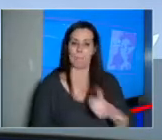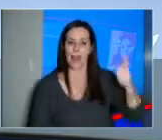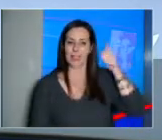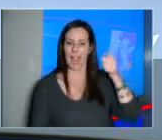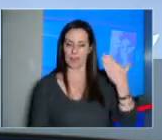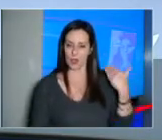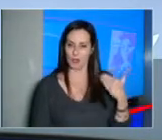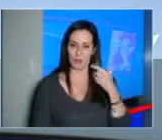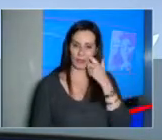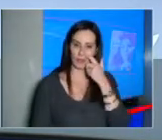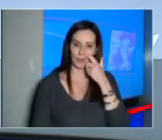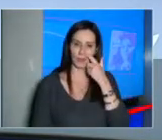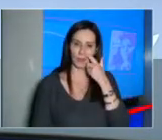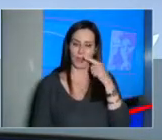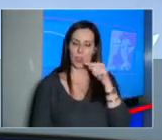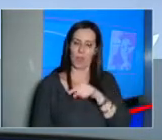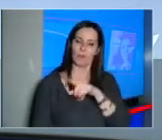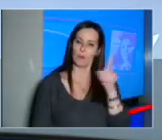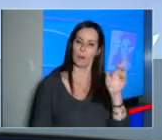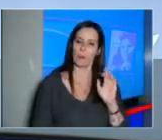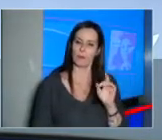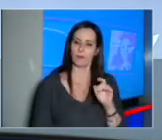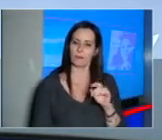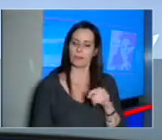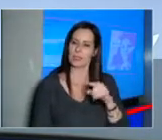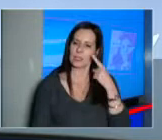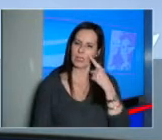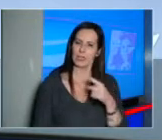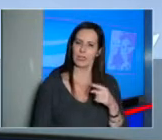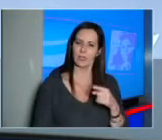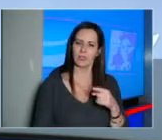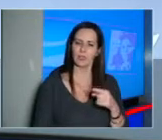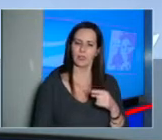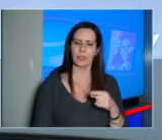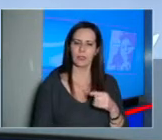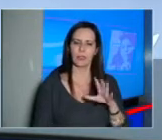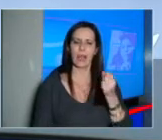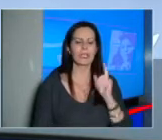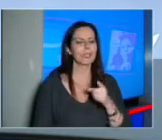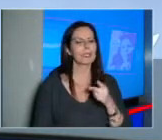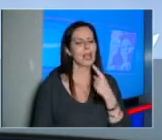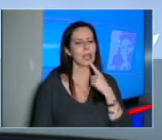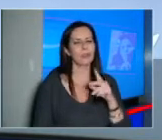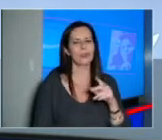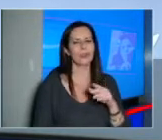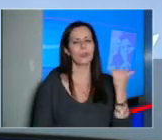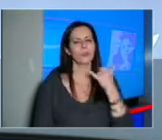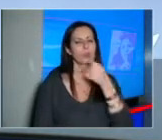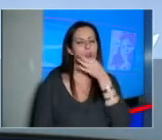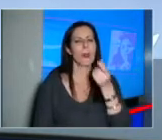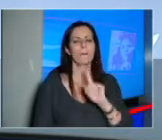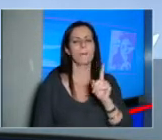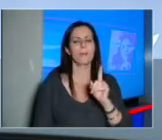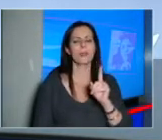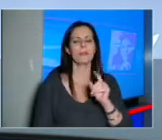לשעבר, שנכנסים ויוצאים מהחיים. זה נראה כאילו, אם הייתי צריך להגדיר מחדש, את כל הזמן שואלים, מי זה